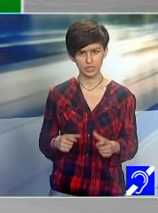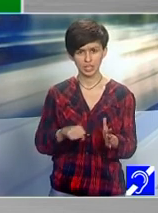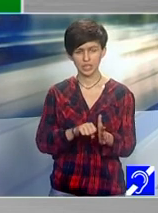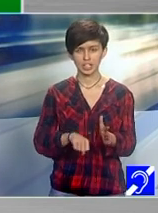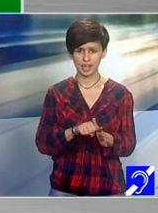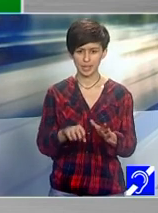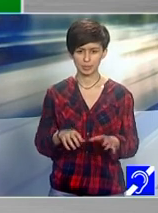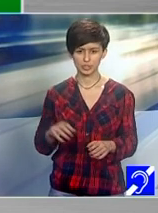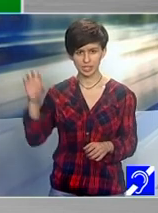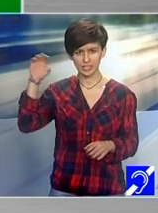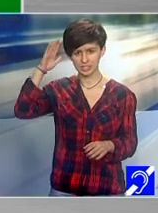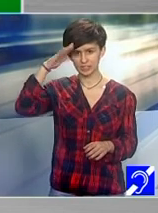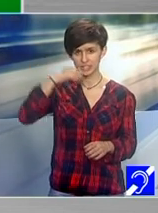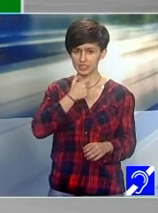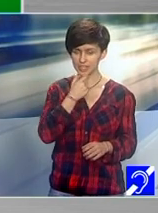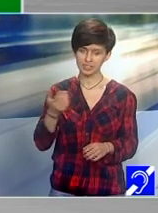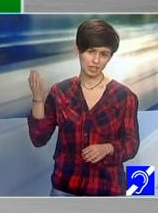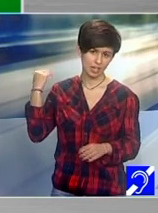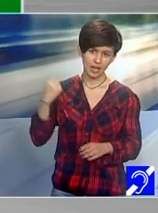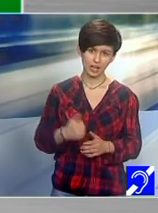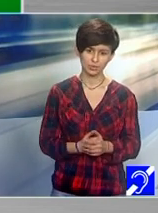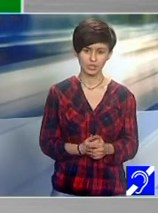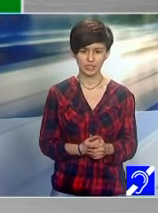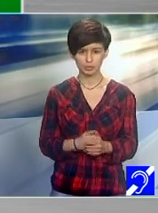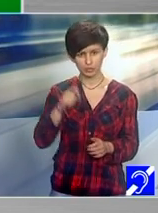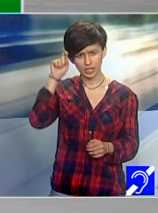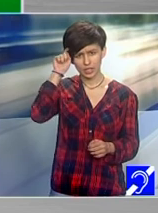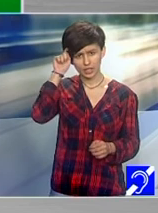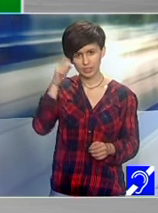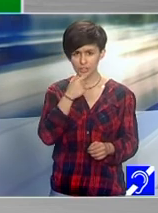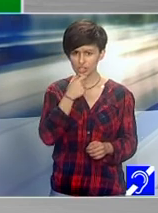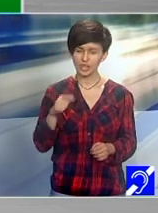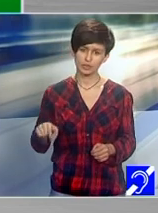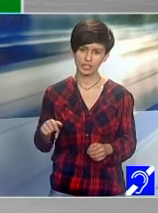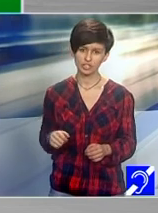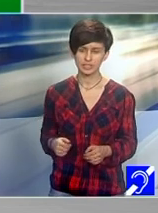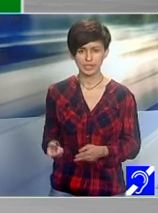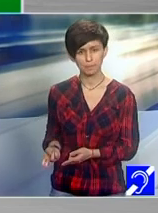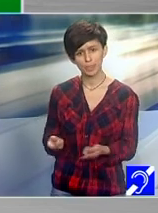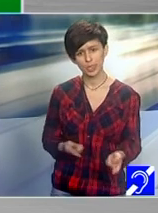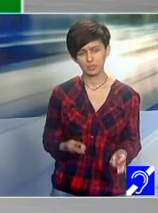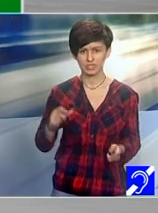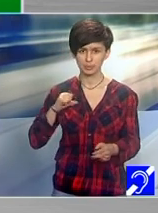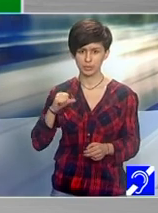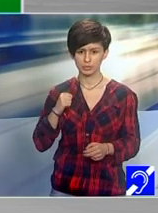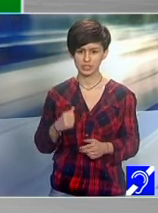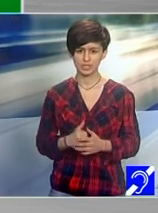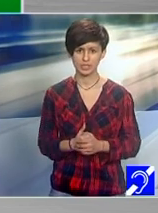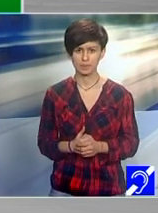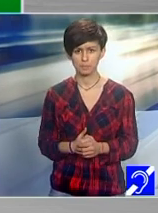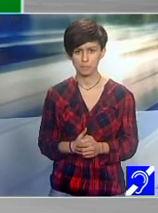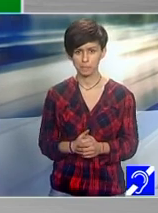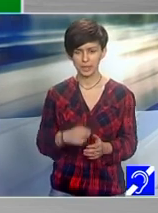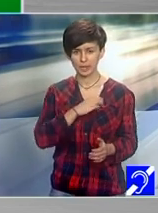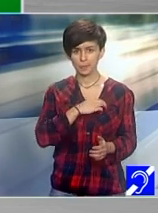zi, anul trecut, și cred că și anul acesta l-am invitat, pe un tânăr de la Universitatea de Științe Agricole